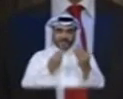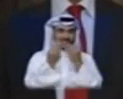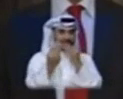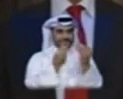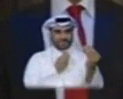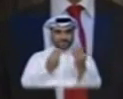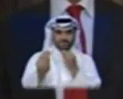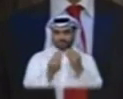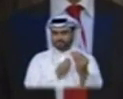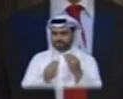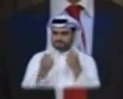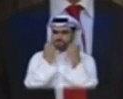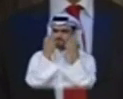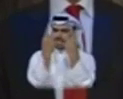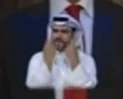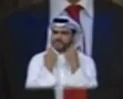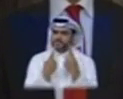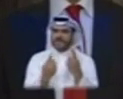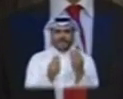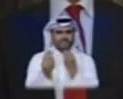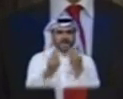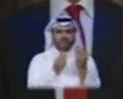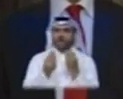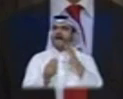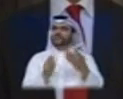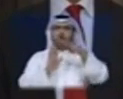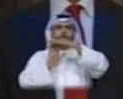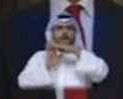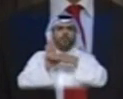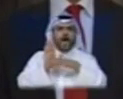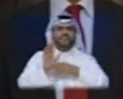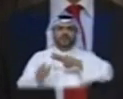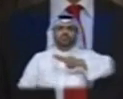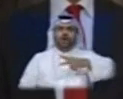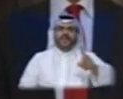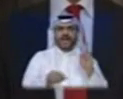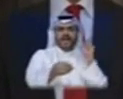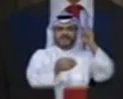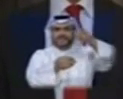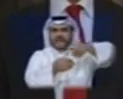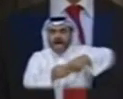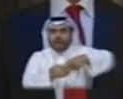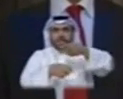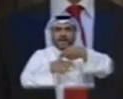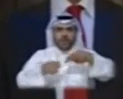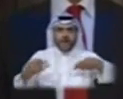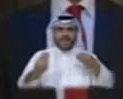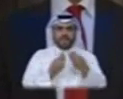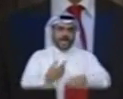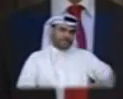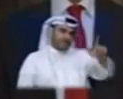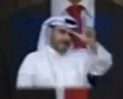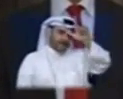أيضا كانت فرصة لنتحدث عن مختلف أطر التعاون المشتركة فيما بين بلدينا.